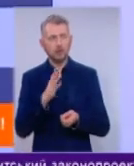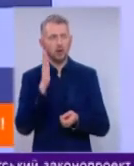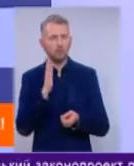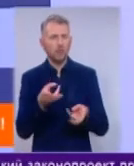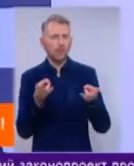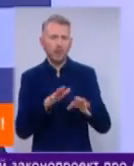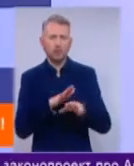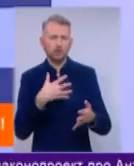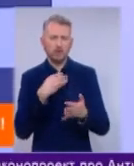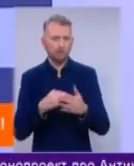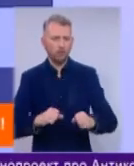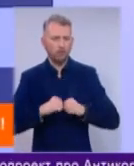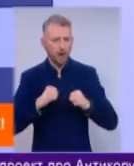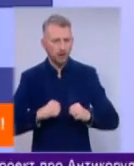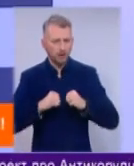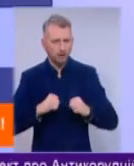полишить свого прагнення